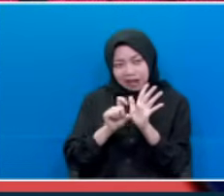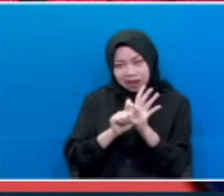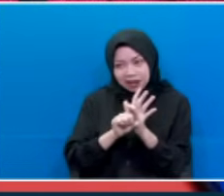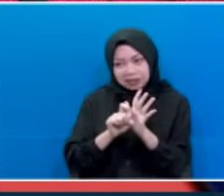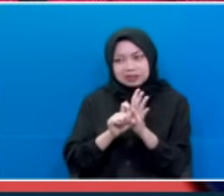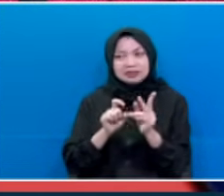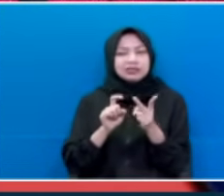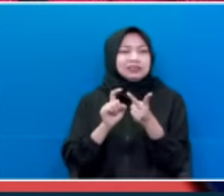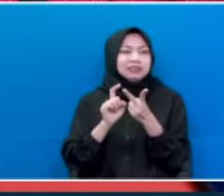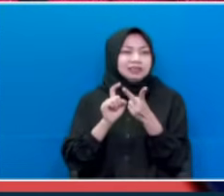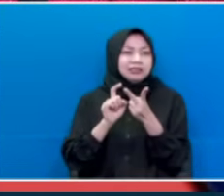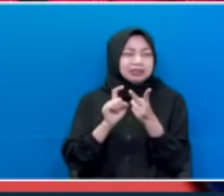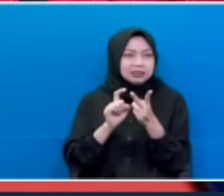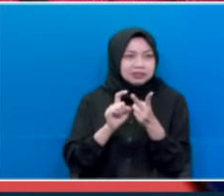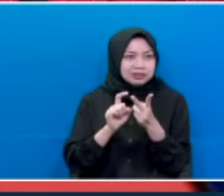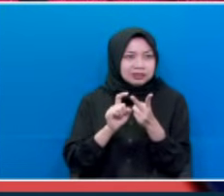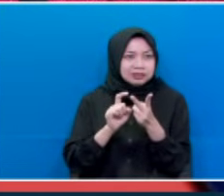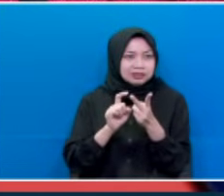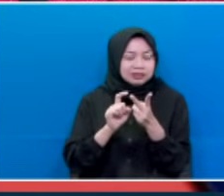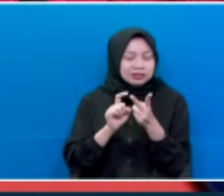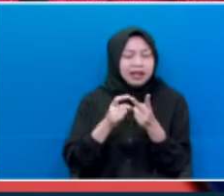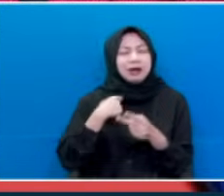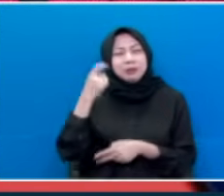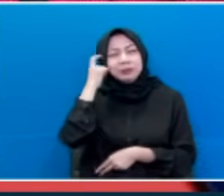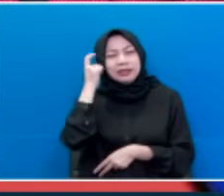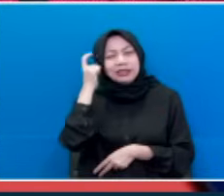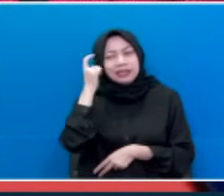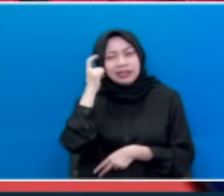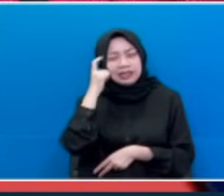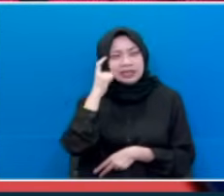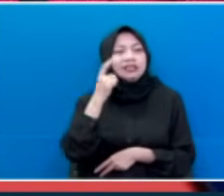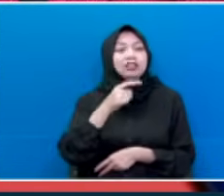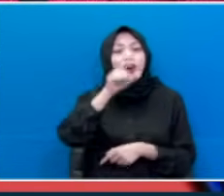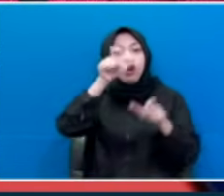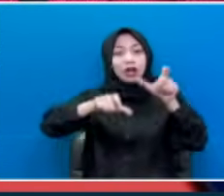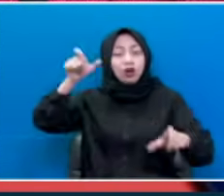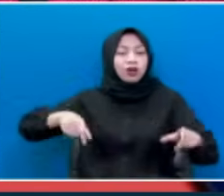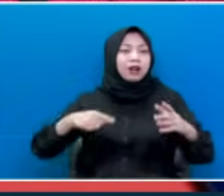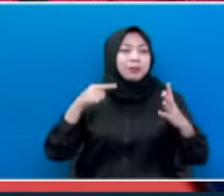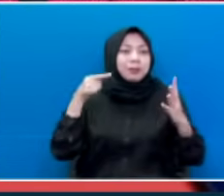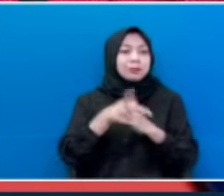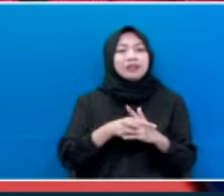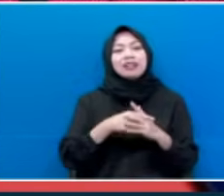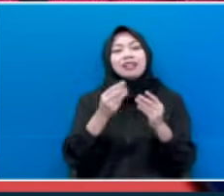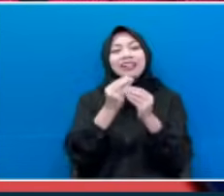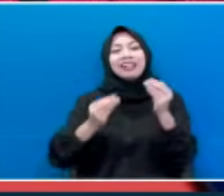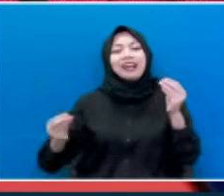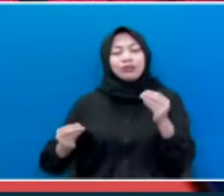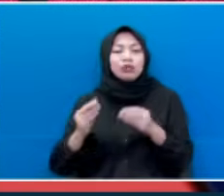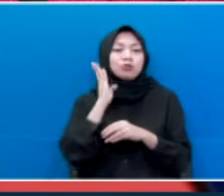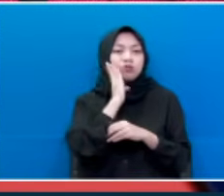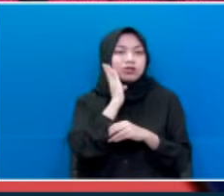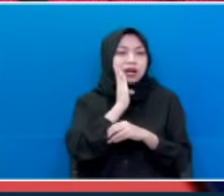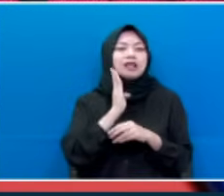enggak boleh gitu ya kan dan menurut saya kan basis pemilih terbesar kan milenial dan get ini kan yaak